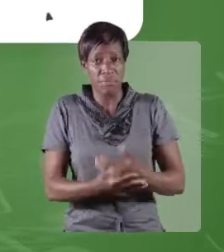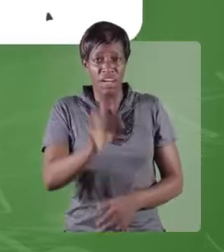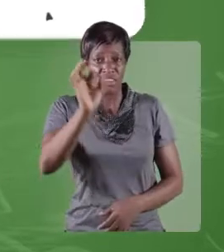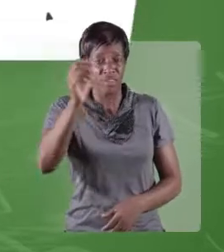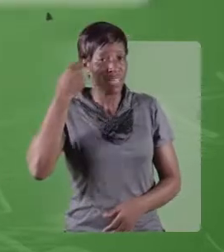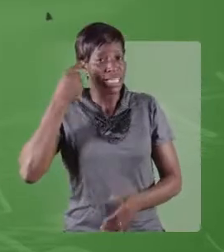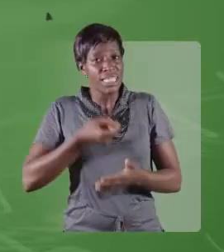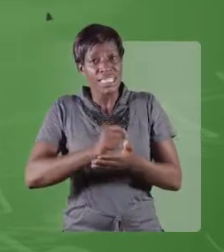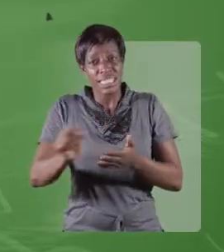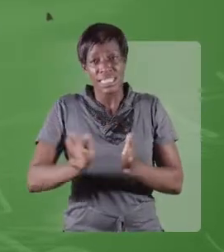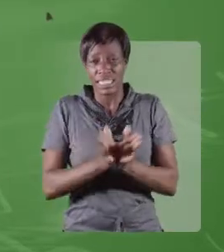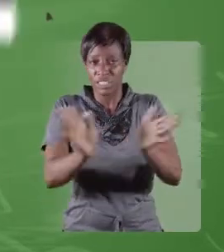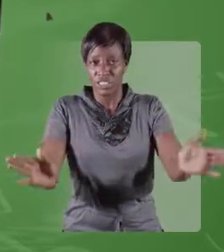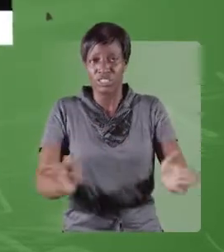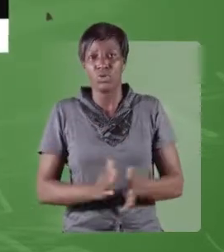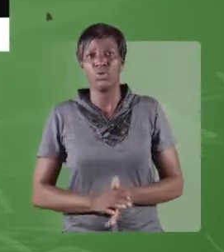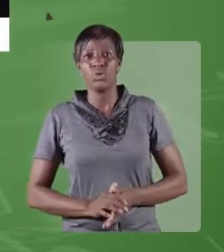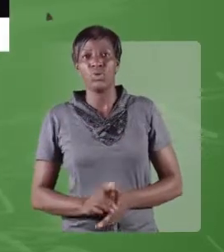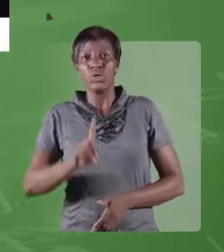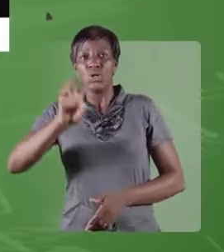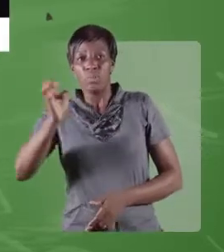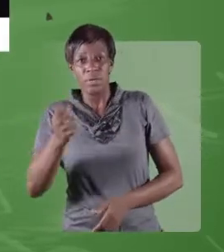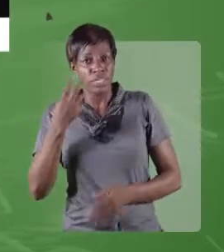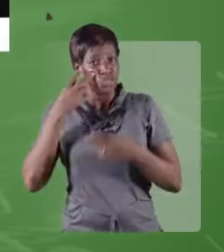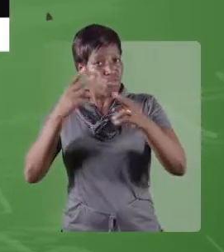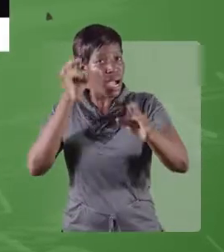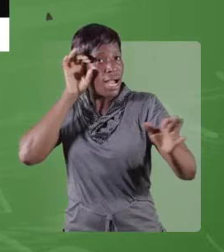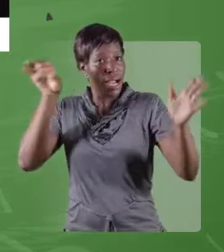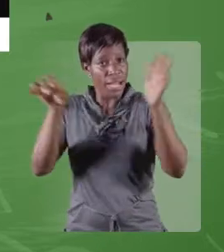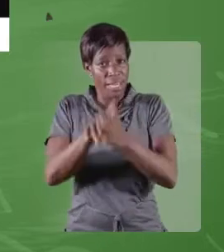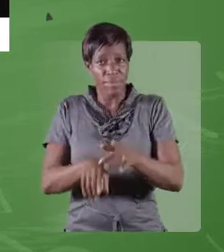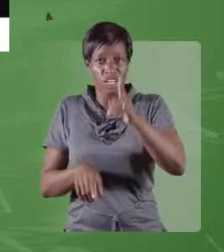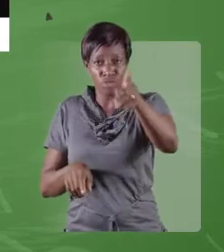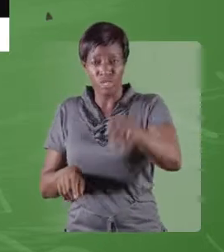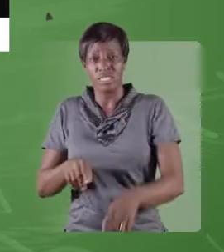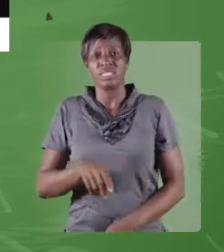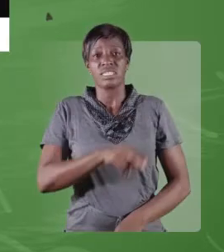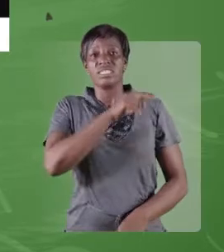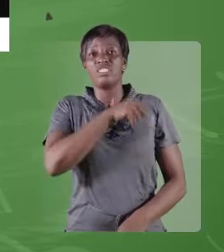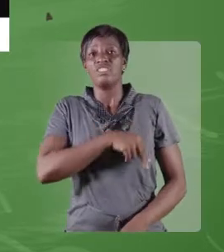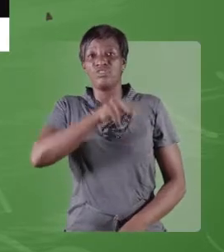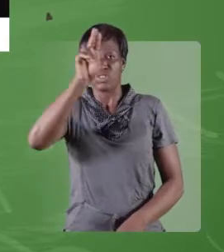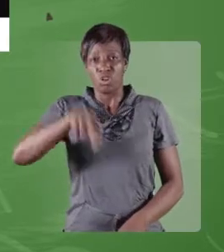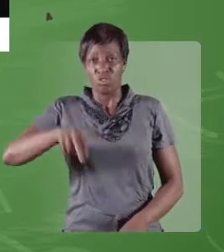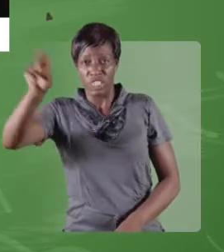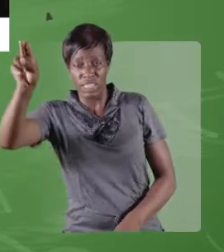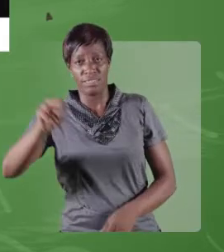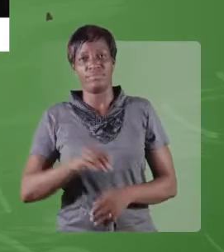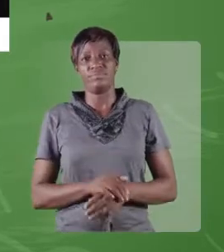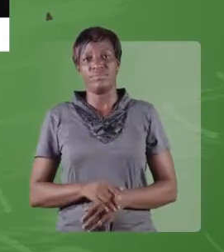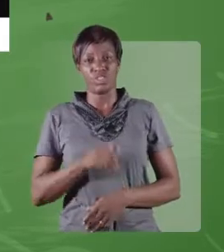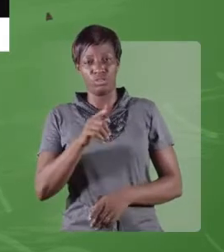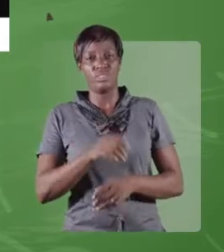généraux. Le premier, c'est Trygve Lie, le Norvégien. de 1946 à